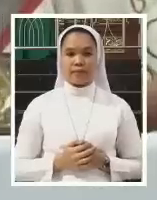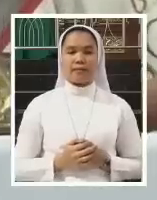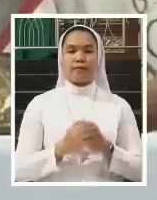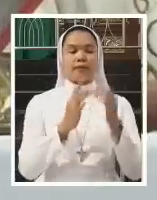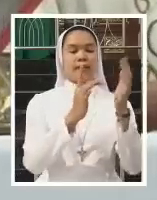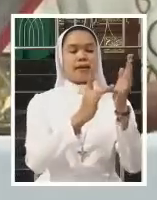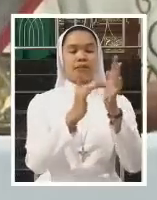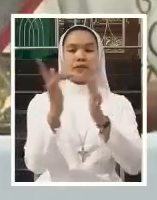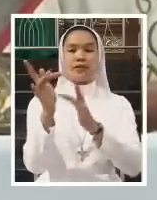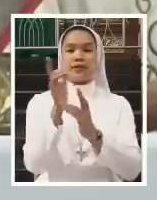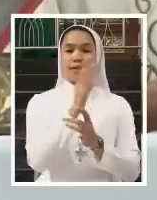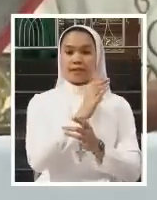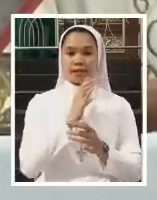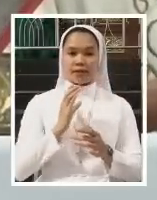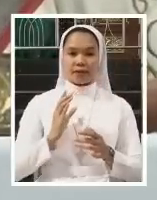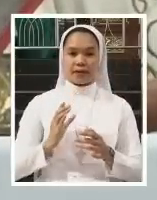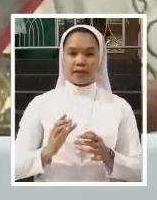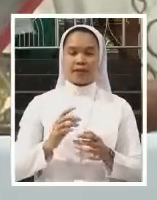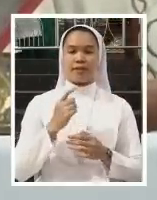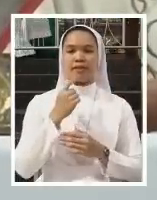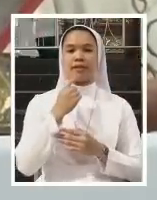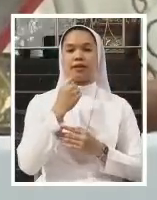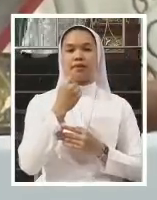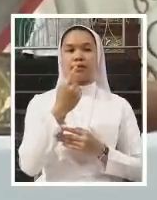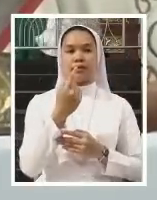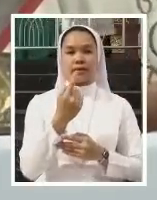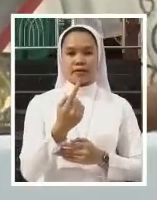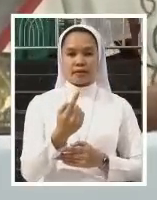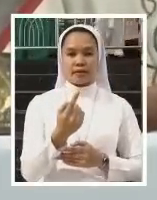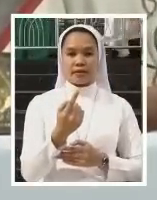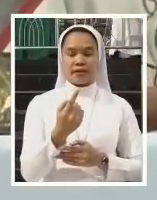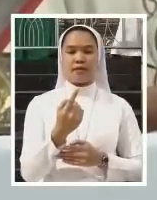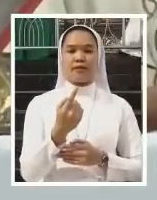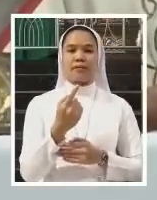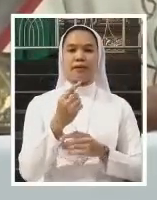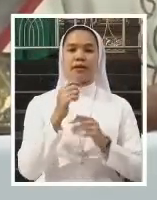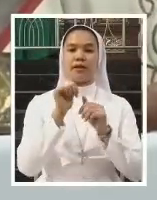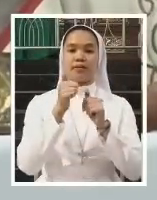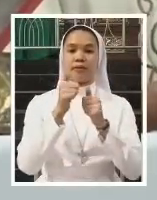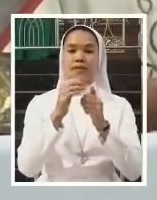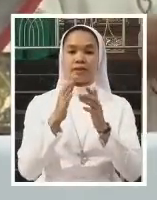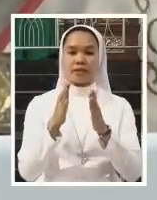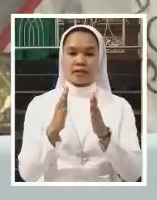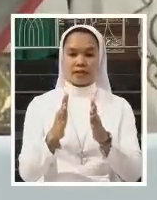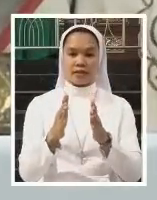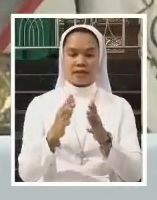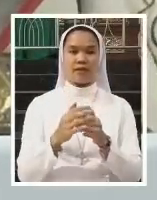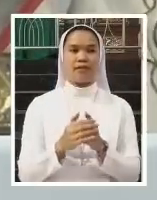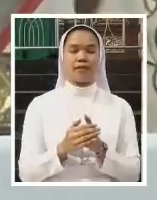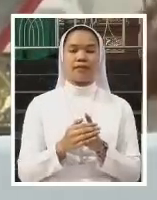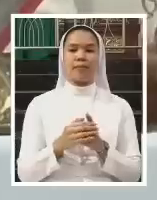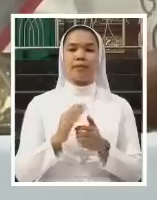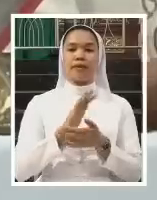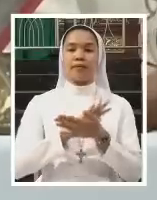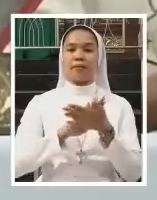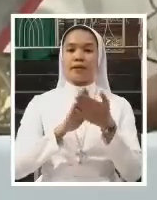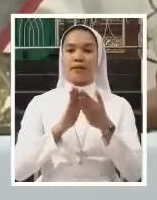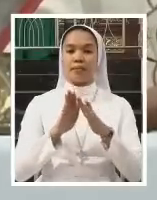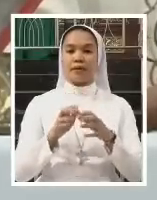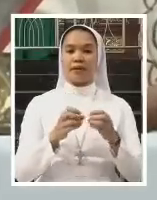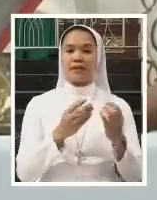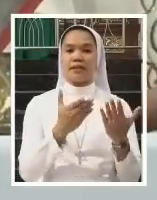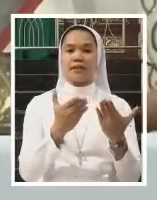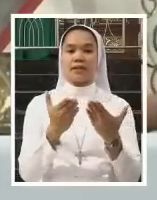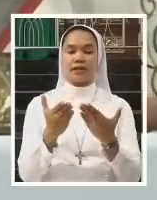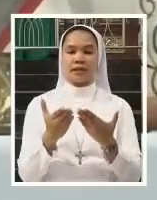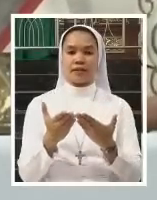Jesu Kristong kagurangnan, ika na nagsabi sa simo mga apostoles, katuninungan